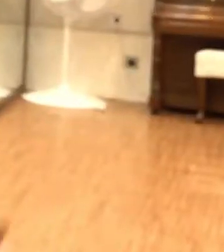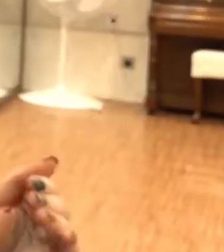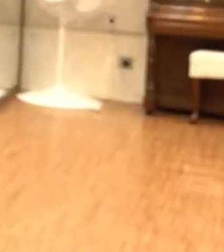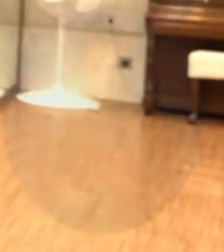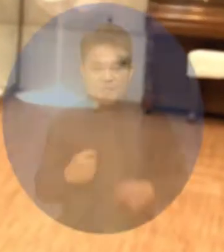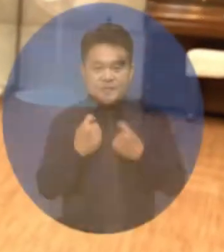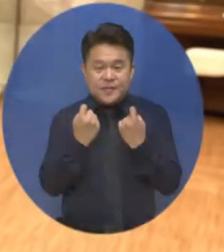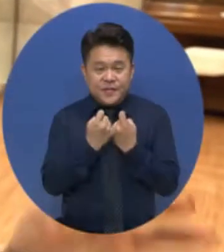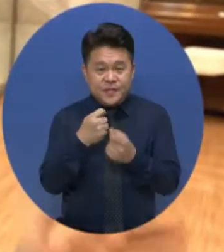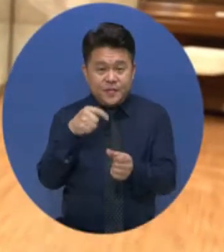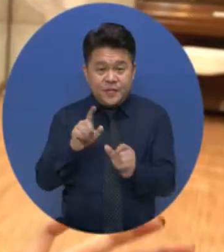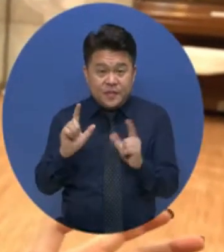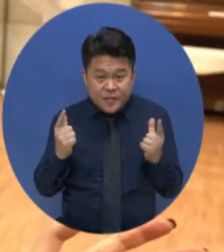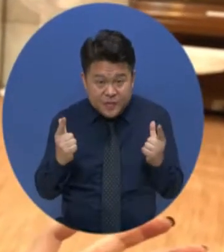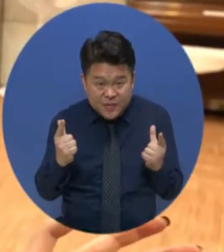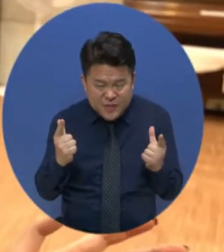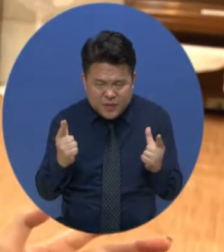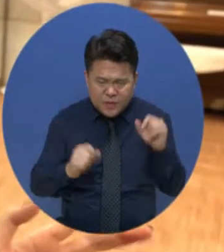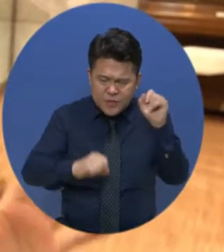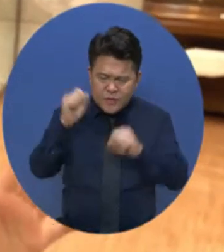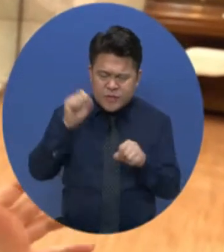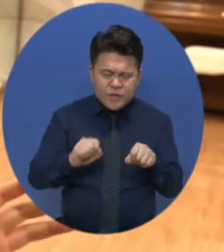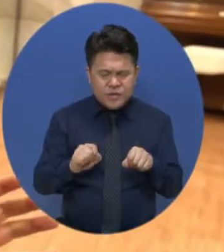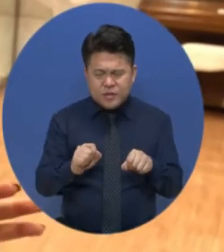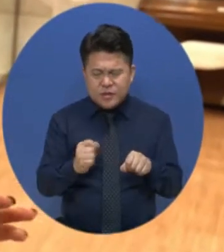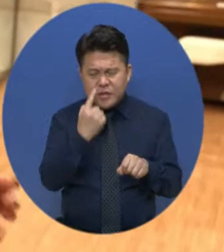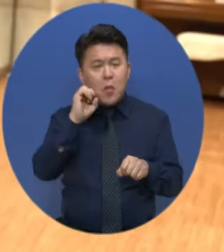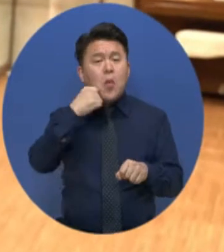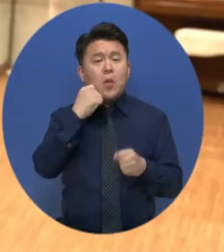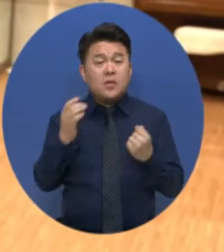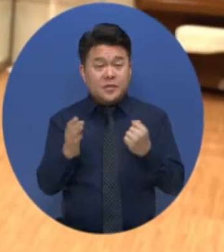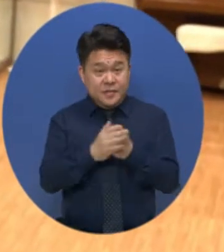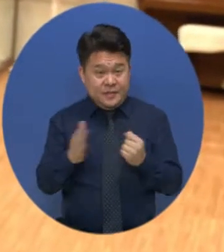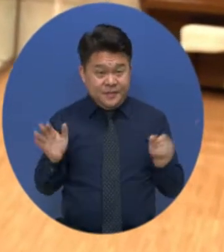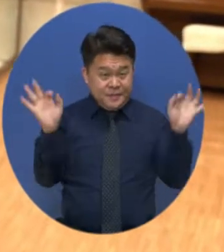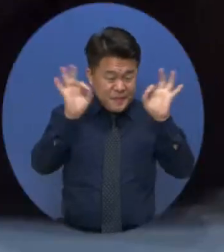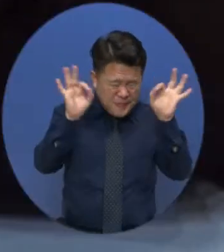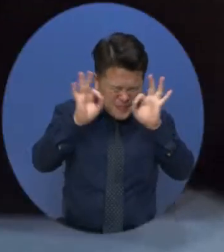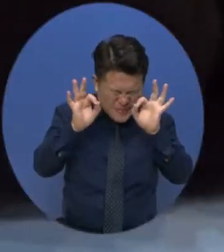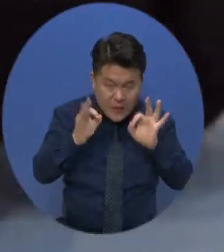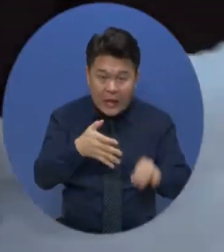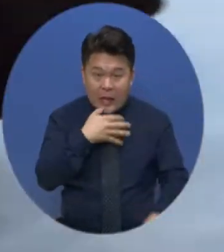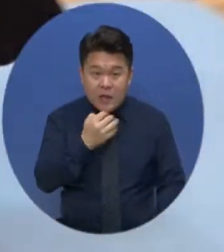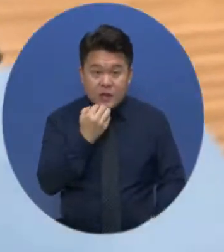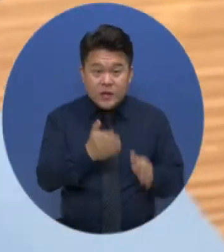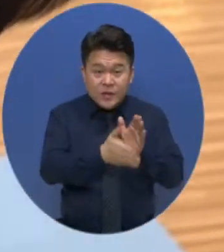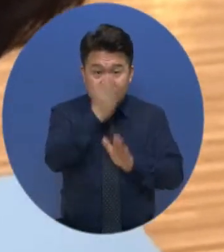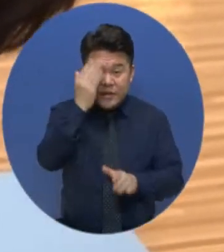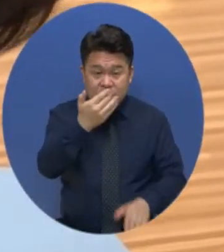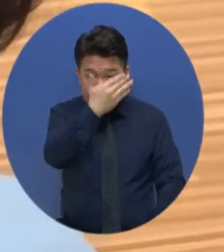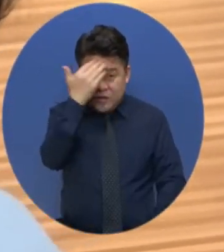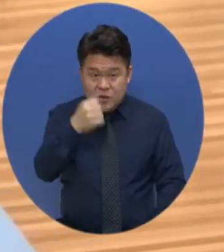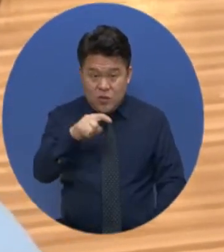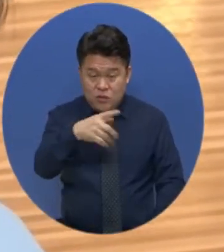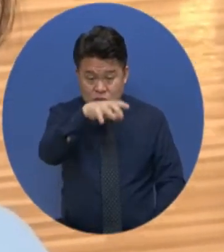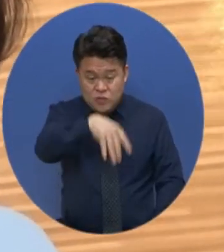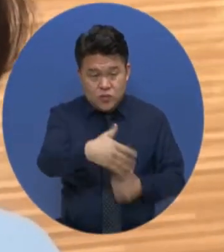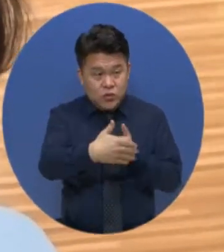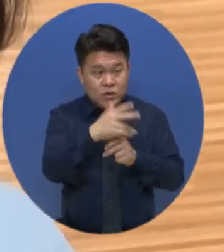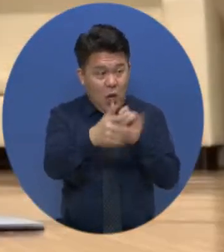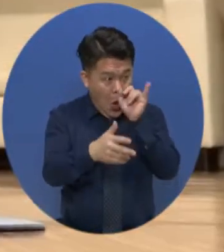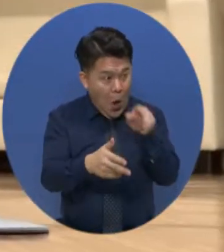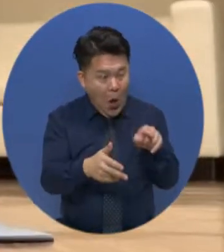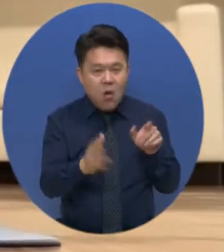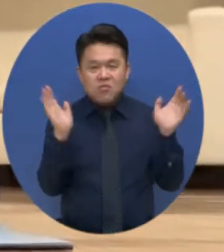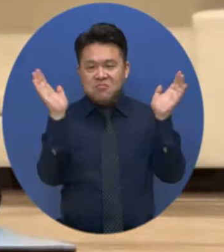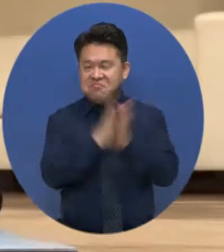개인 교습이 아니면 동작을 제대로 알기가 쉽지가 않아가지고 찾아보다가 서울시 청년어부에서 지원하는 사업이